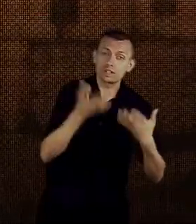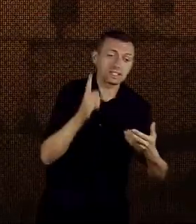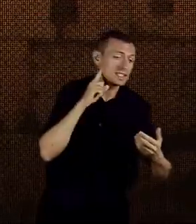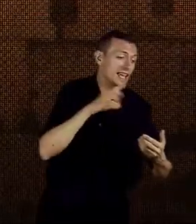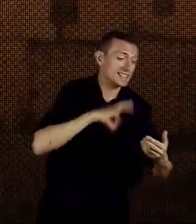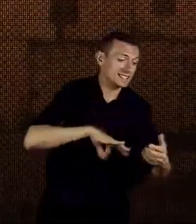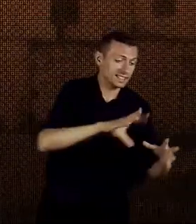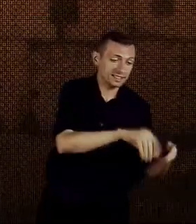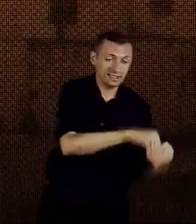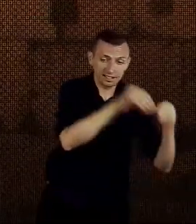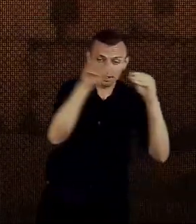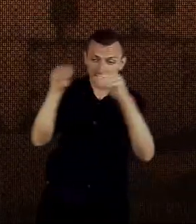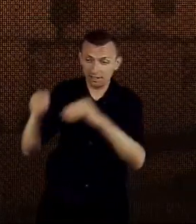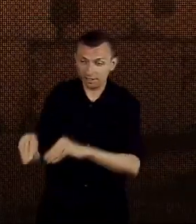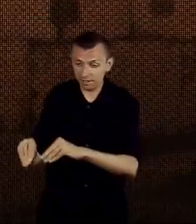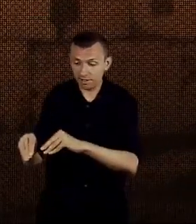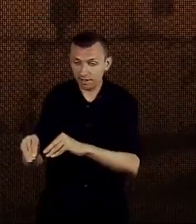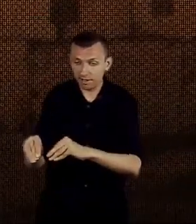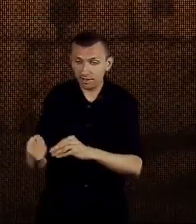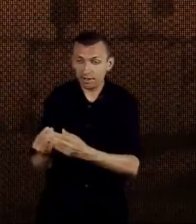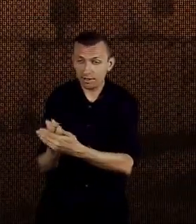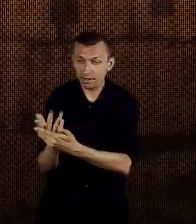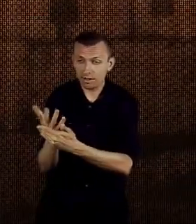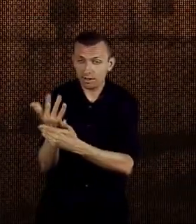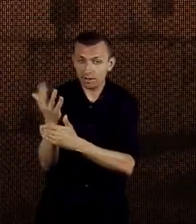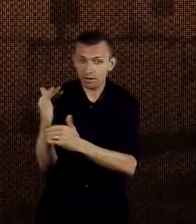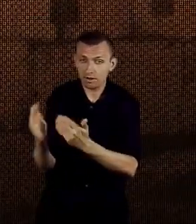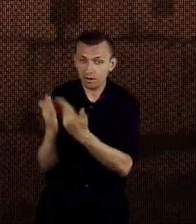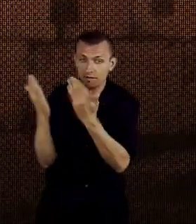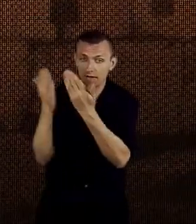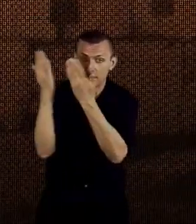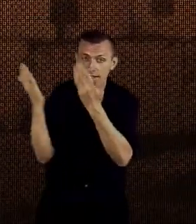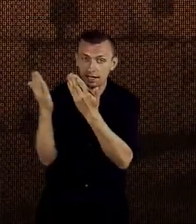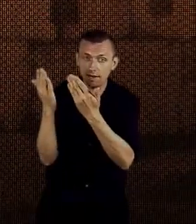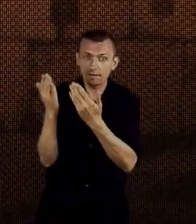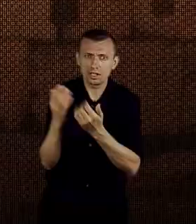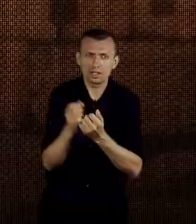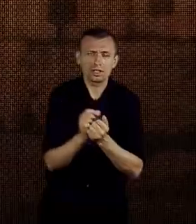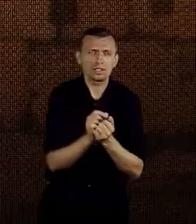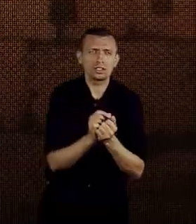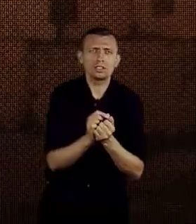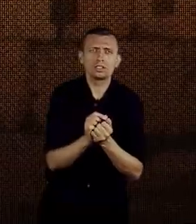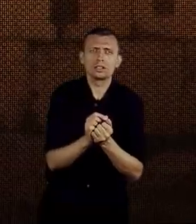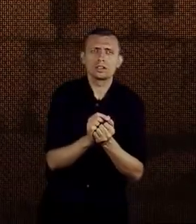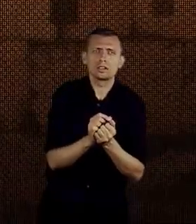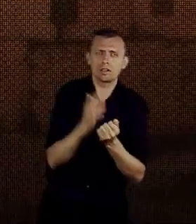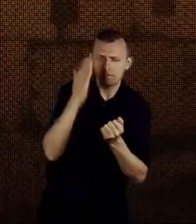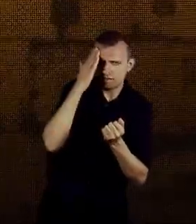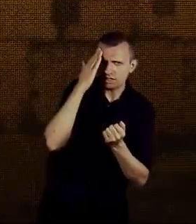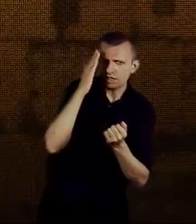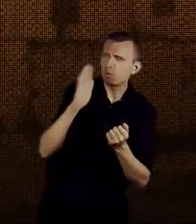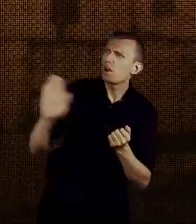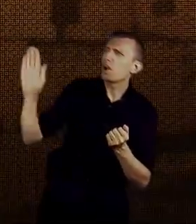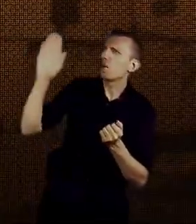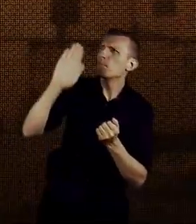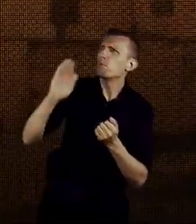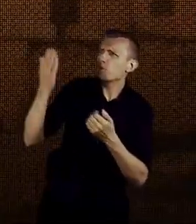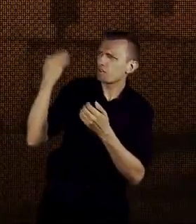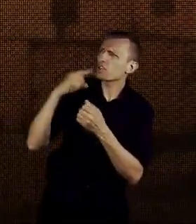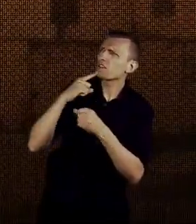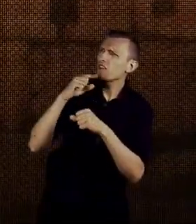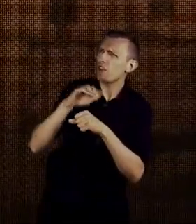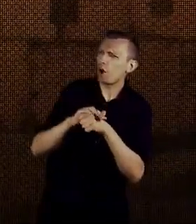tego syna błogosławić cały świat. Abraham nie wiedział, jak Bóg zamierza pogodzić